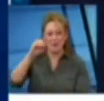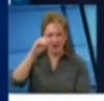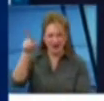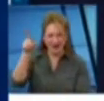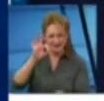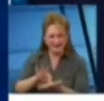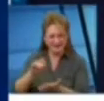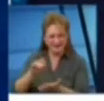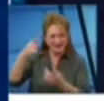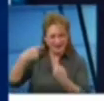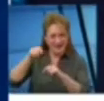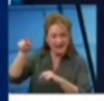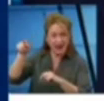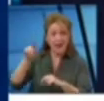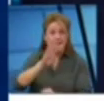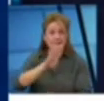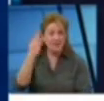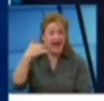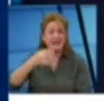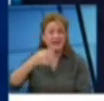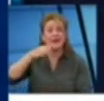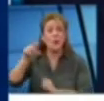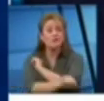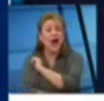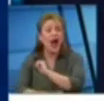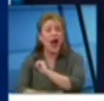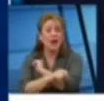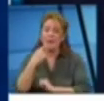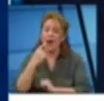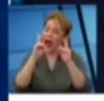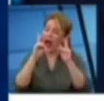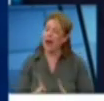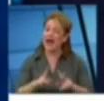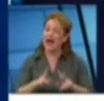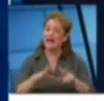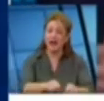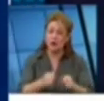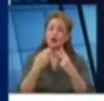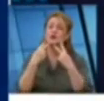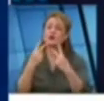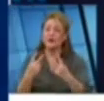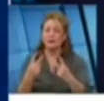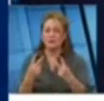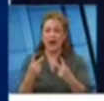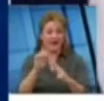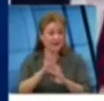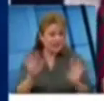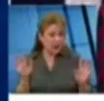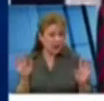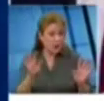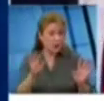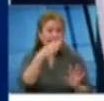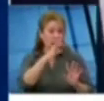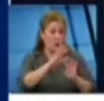MOU, אבל נתניהו היה אז בנאום בר אילן, הקפאת התנחלויות, תשובה חיובית למתווה קרי. נגמר, הוא אמר את הנאום,